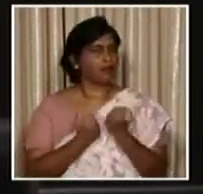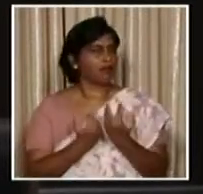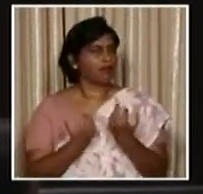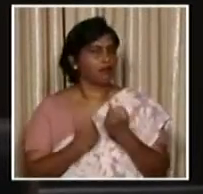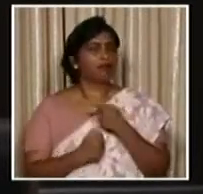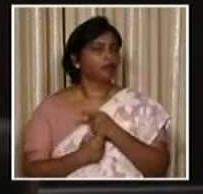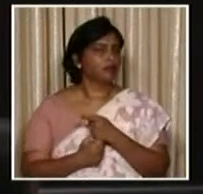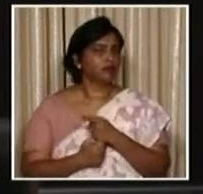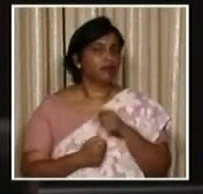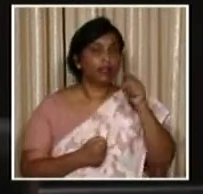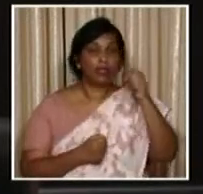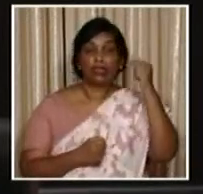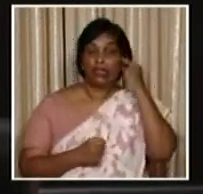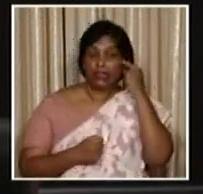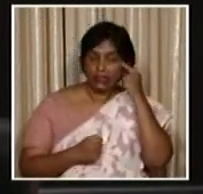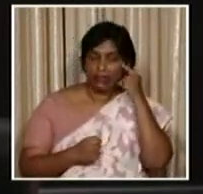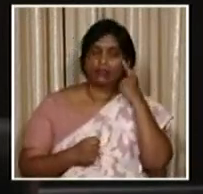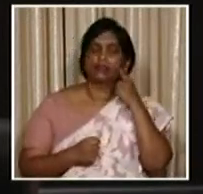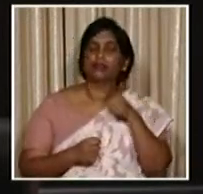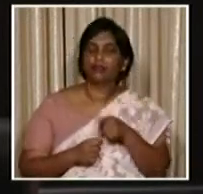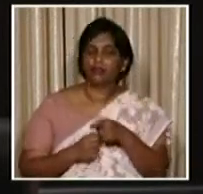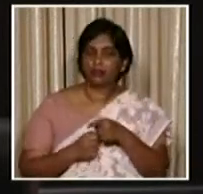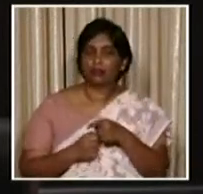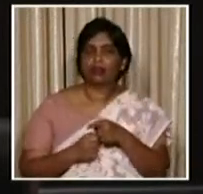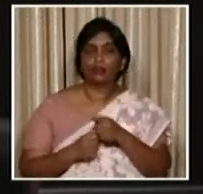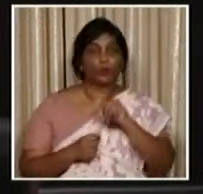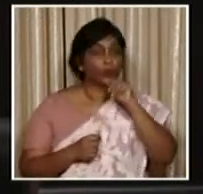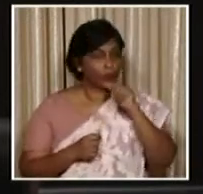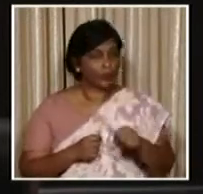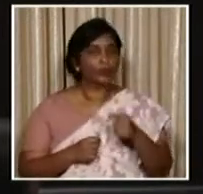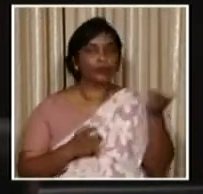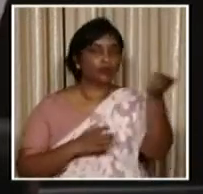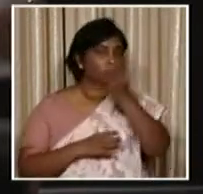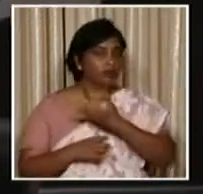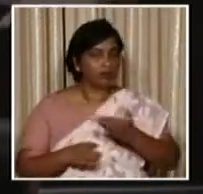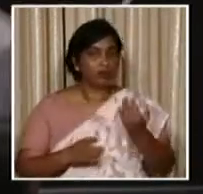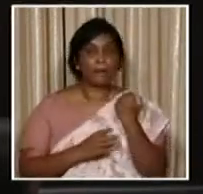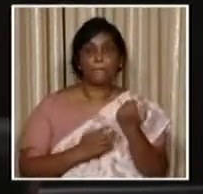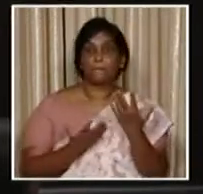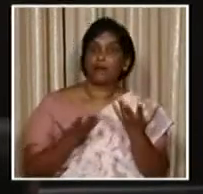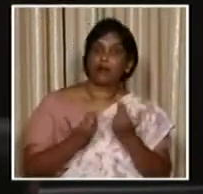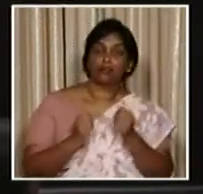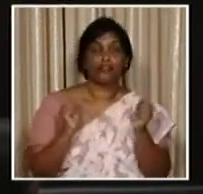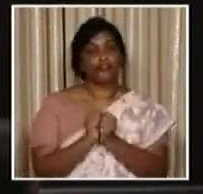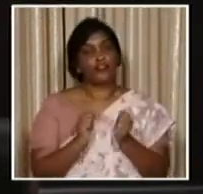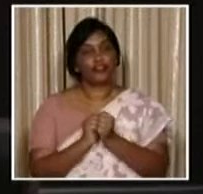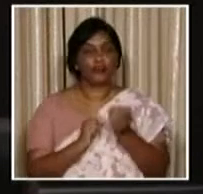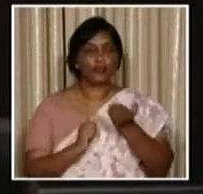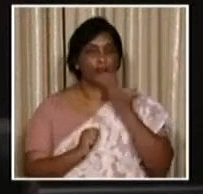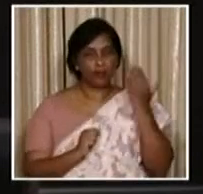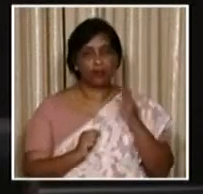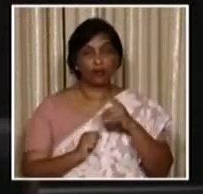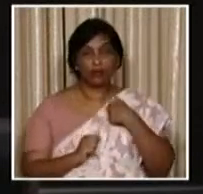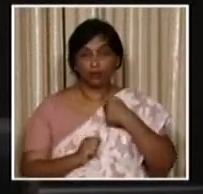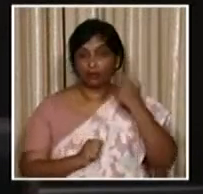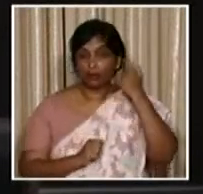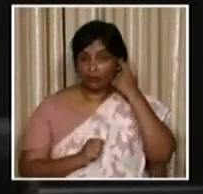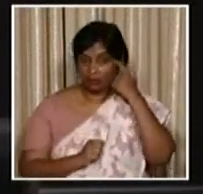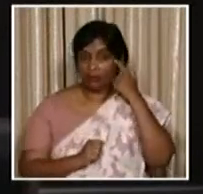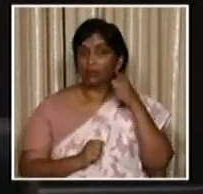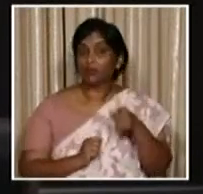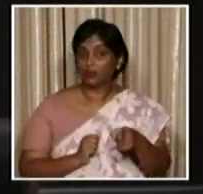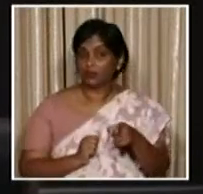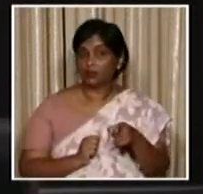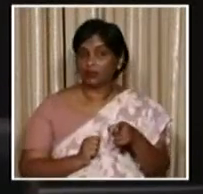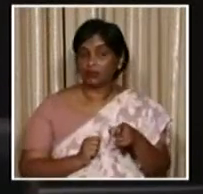කියාගෙන ගියාම ඒගොල්ලෝ හිතන් ඇති මේක අනිවාර්යෙන්ම ඔබ තමුන්නාන්සලට බලයේ වැඩ කරගන්න පුළුවන් වෙයි කියලා මතක තියාගන්න